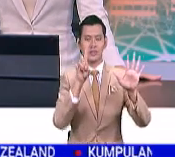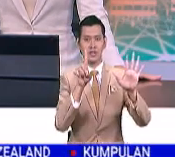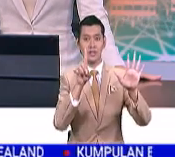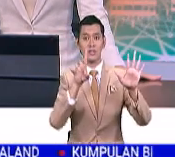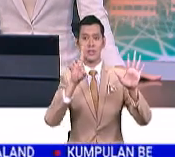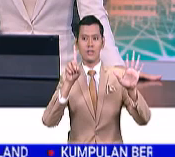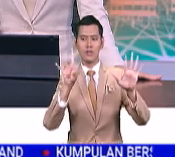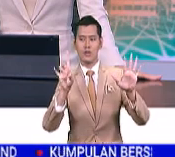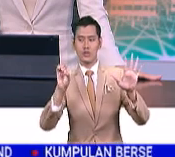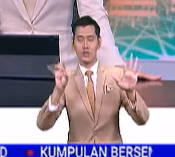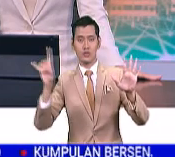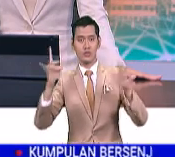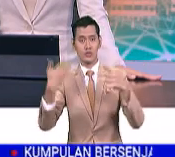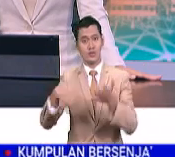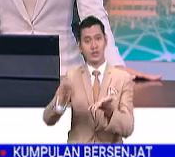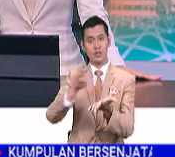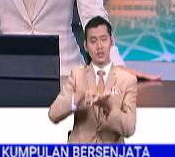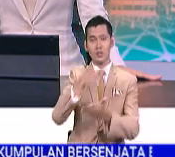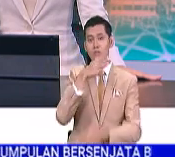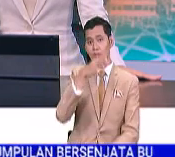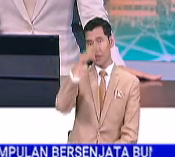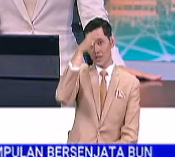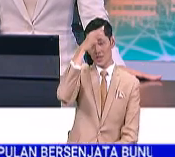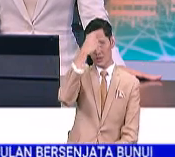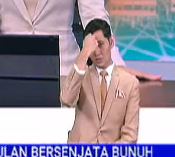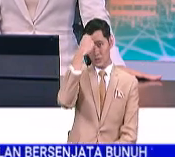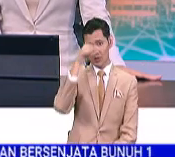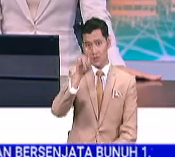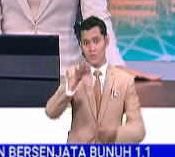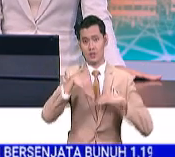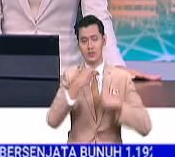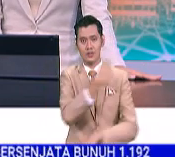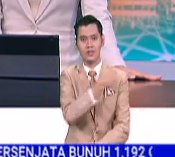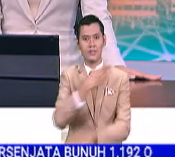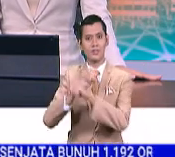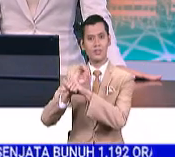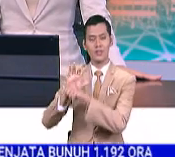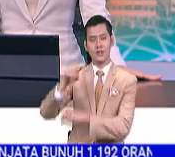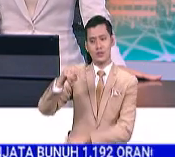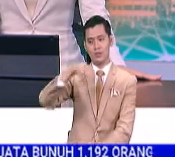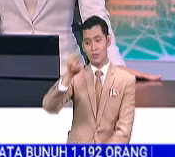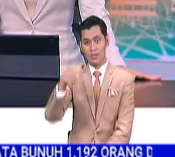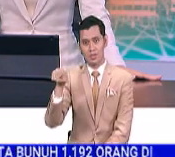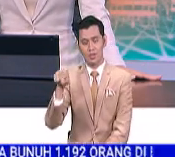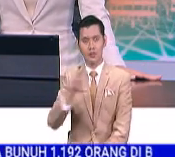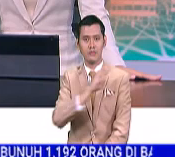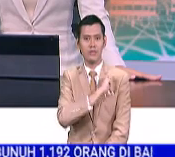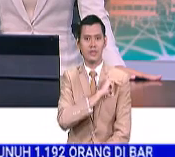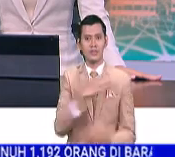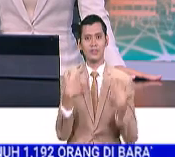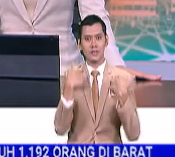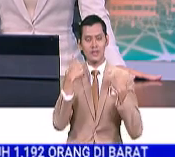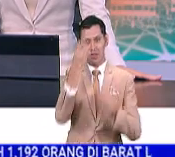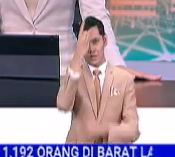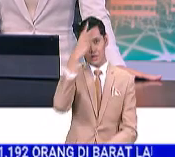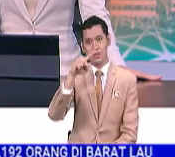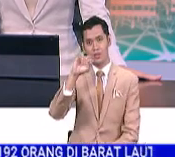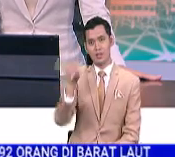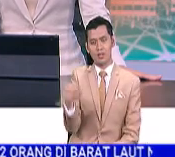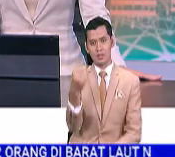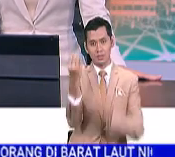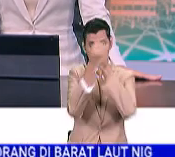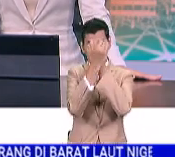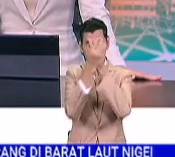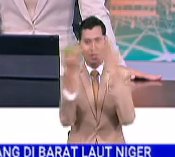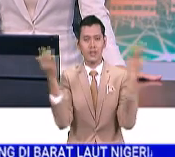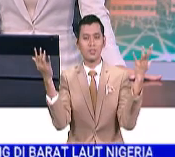517,107 kanak-kanak telah didaftarkan oleh ibu bapa mereka untuk menerima vaksin Pfizer. Menteri Kesihatan Harry Jamaluddin menerusi